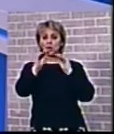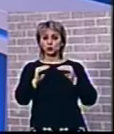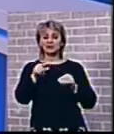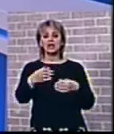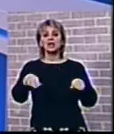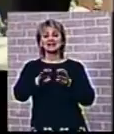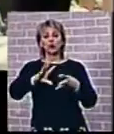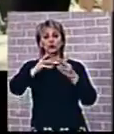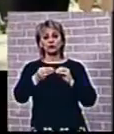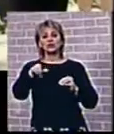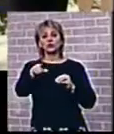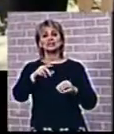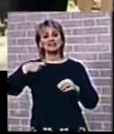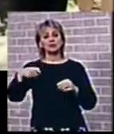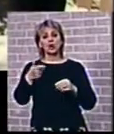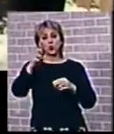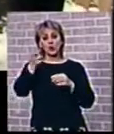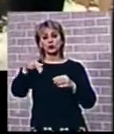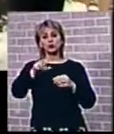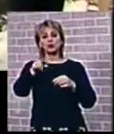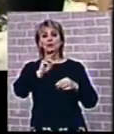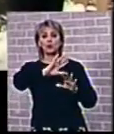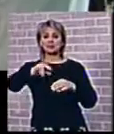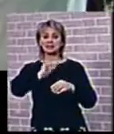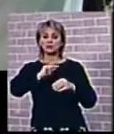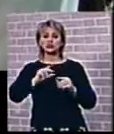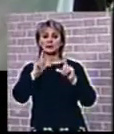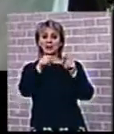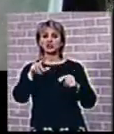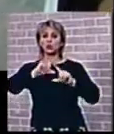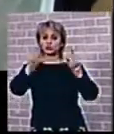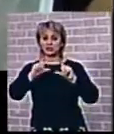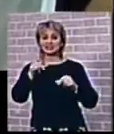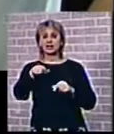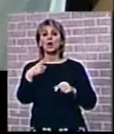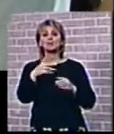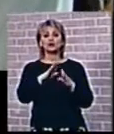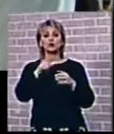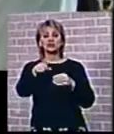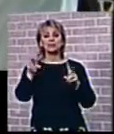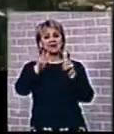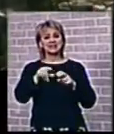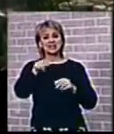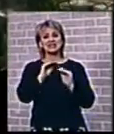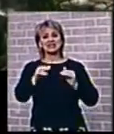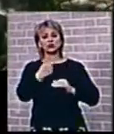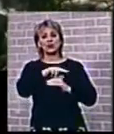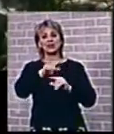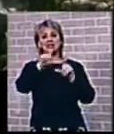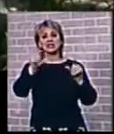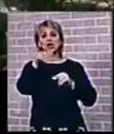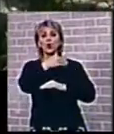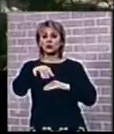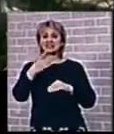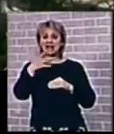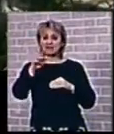К такому выводу пришли депутаты Гордумы после рабочей поездки по медучреждениям. В первую очередь проинспектировали детскую поликлинику на